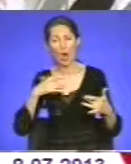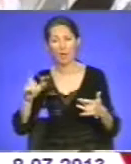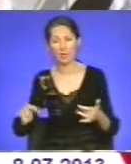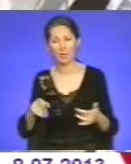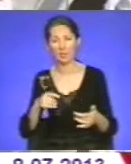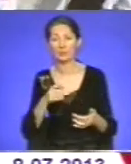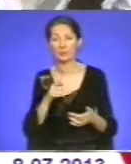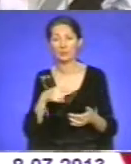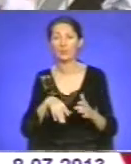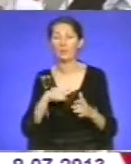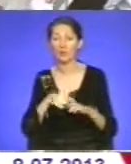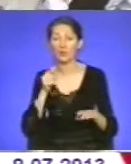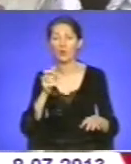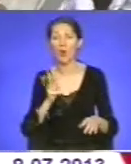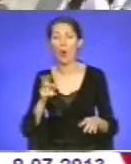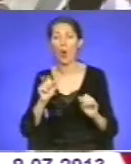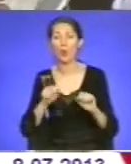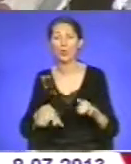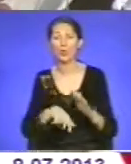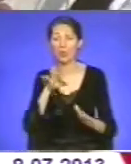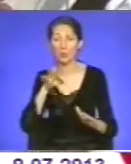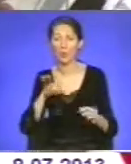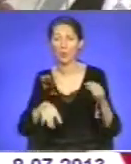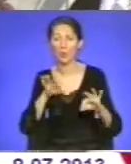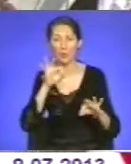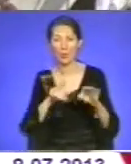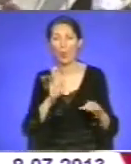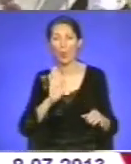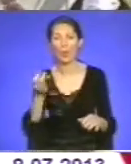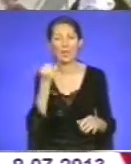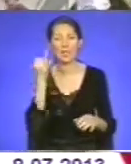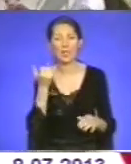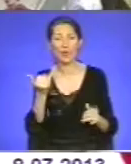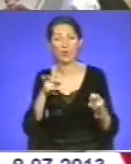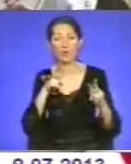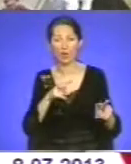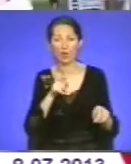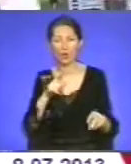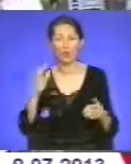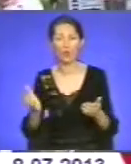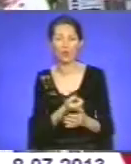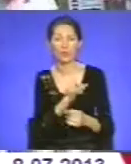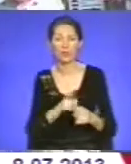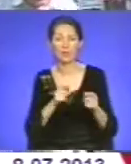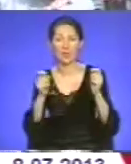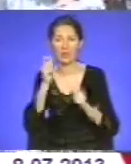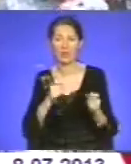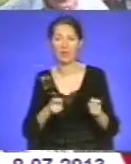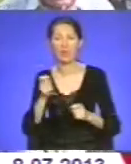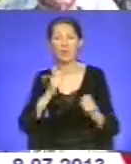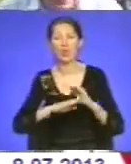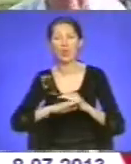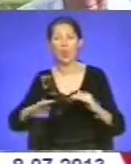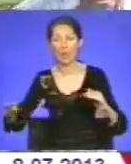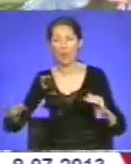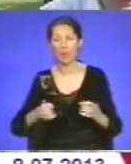відчуваю, кого можна вибрати, підібрати, щоб було цікаво для глядачів. І тому, напевне, віддав. На фестивальному полі